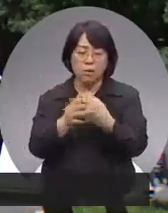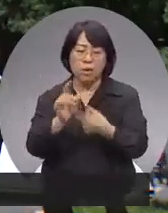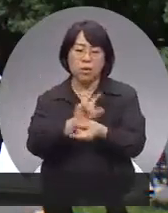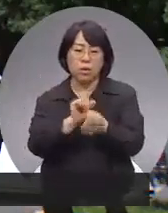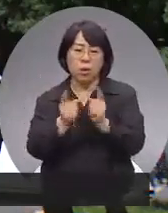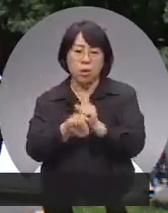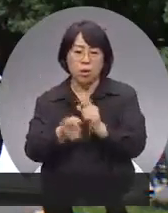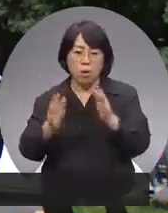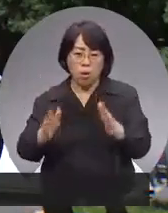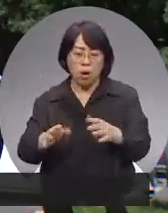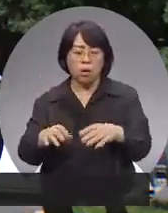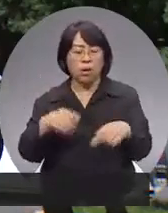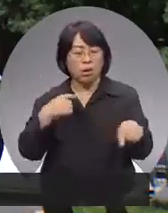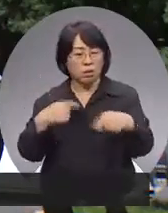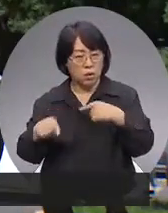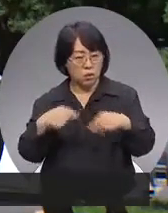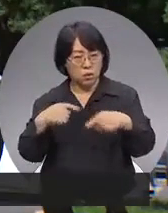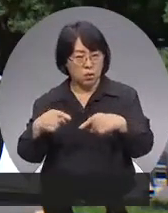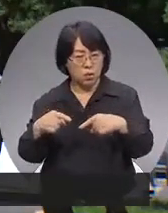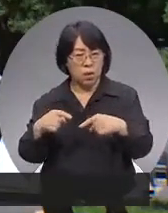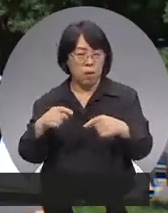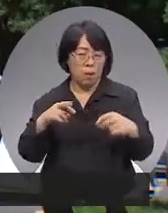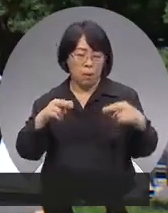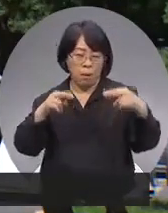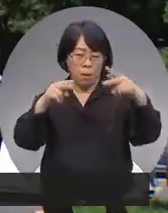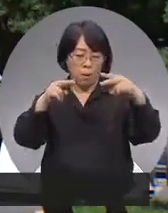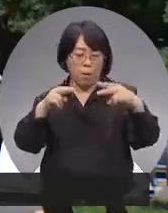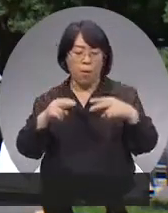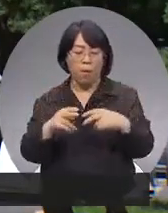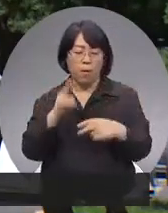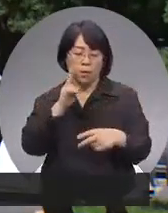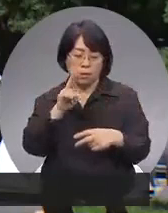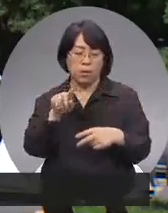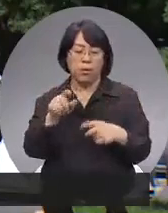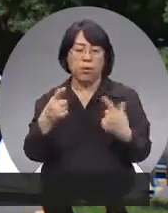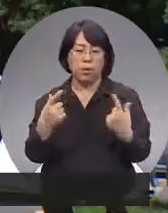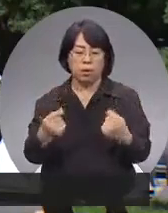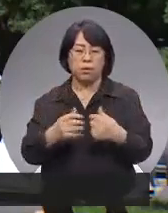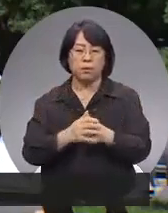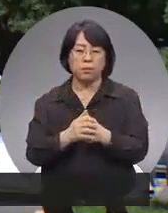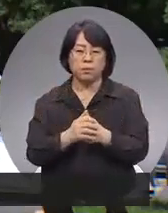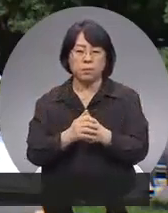공세를 배제하기는 쉽지 않을 것이라는 전망이 하나둘 읽히고 있습니다.